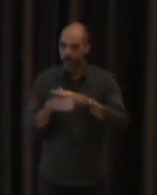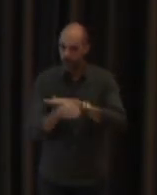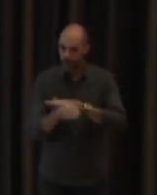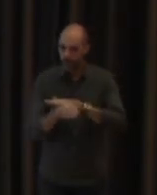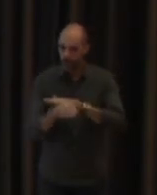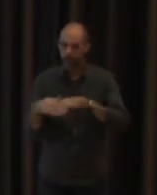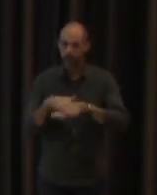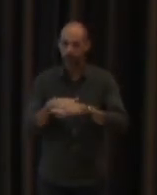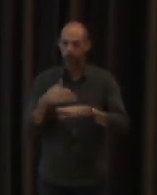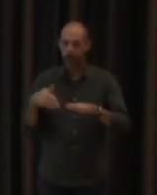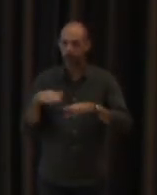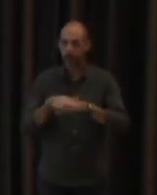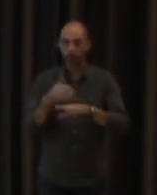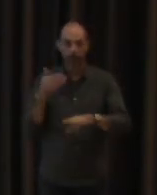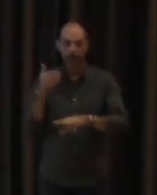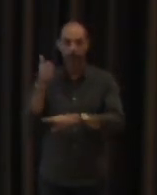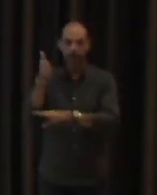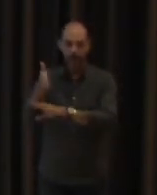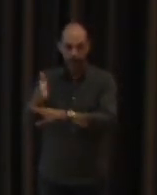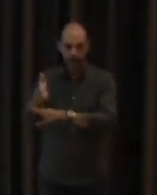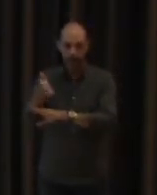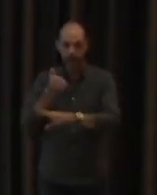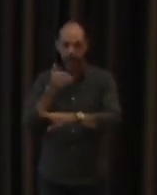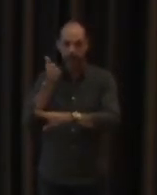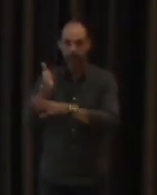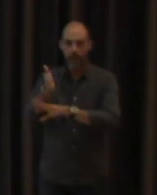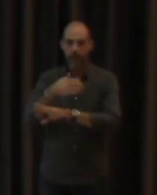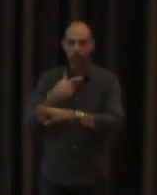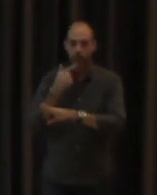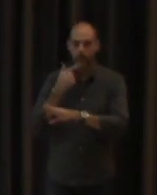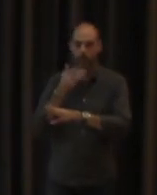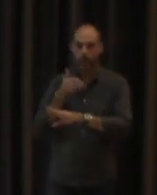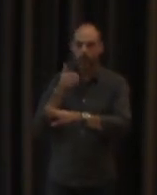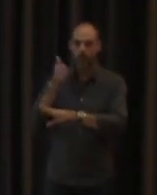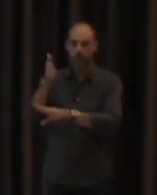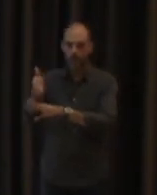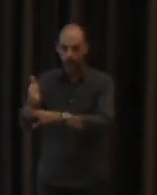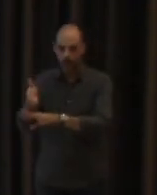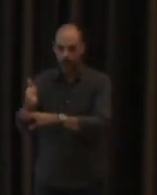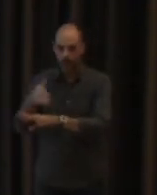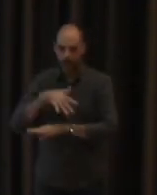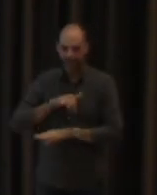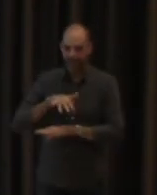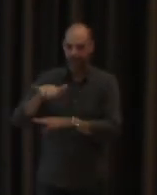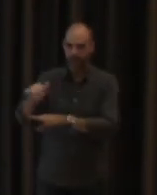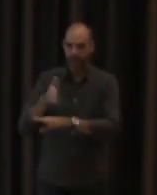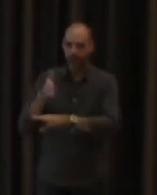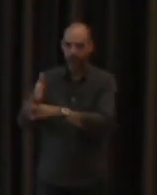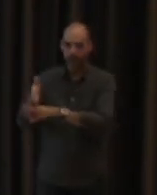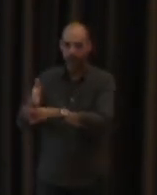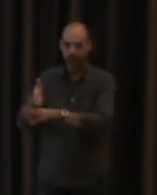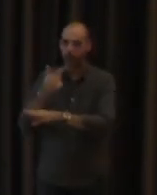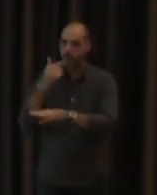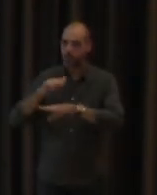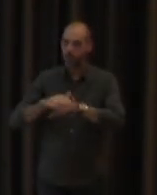Ai, no, el verb anar, sempre quan el desplaçament es fa cap a un lloc que no és ni el de l'emissor ni el del receptor, hem dit. Per tant, el